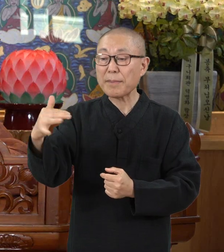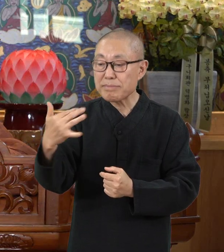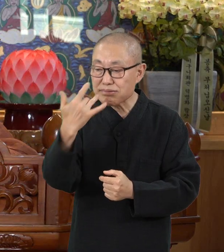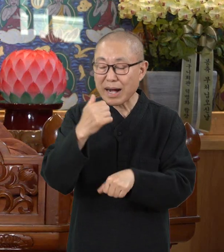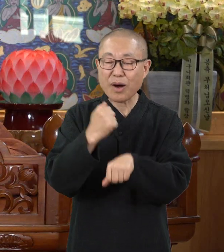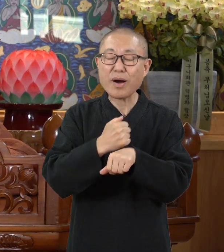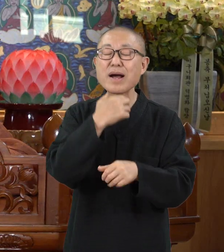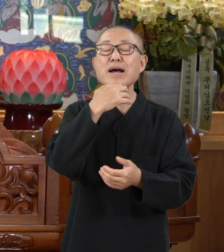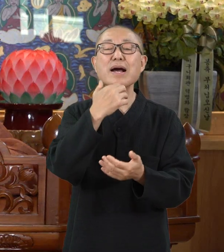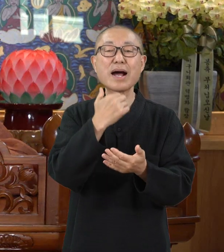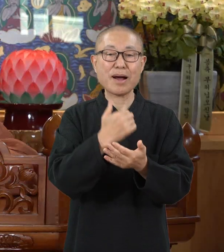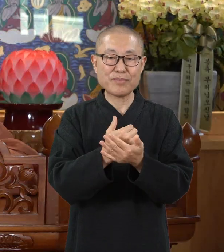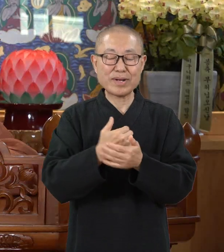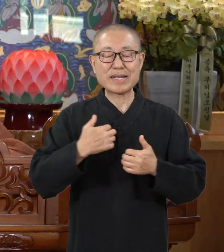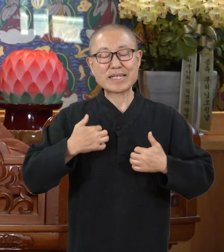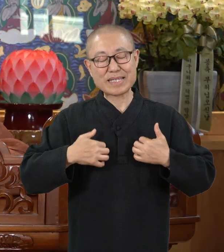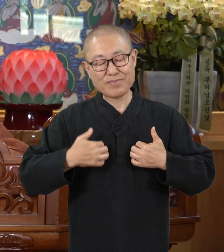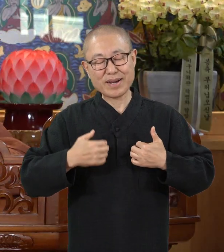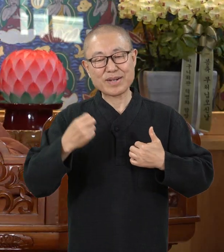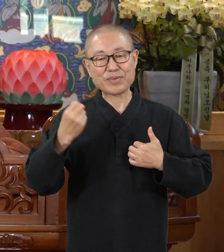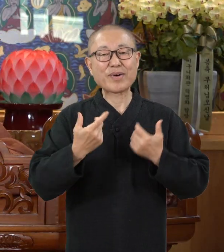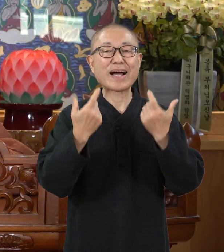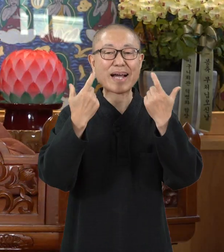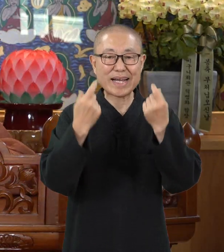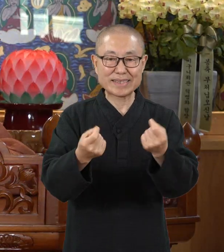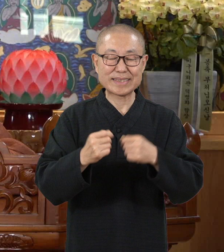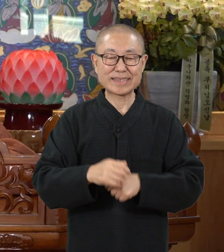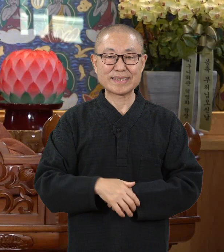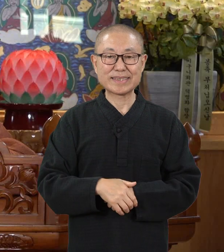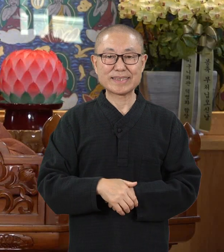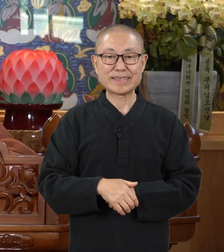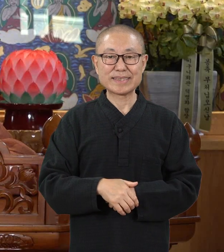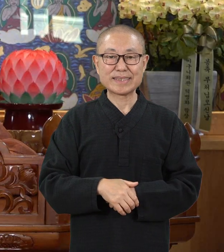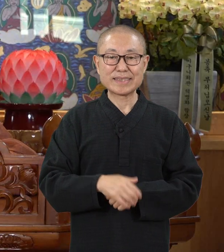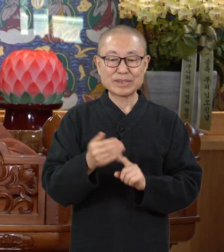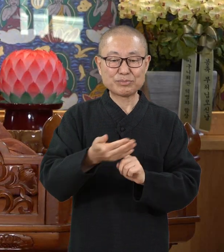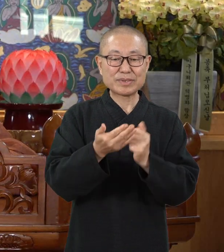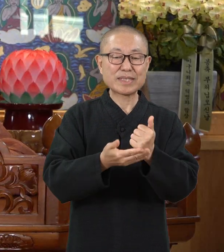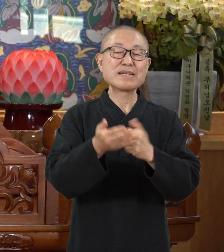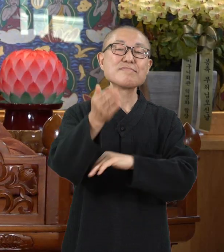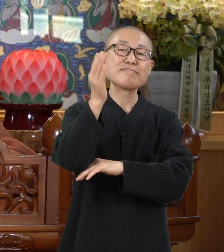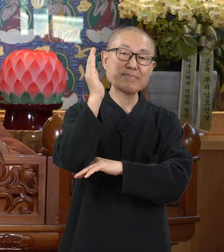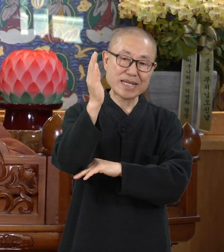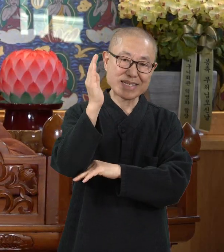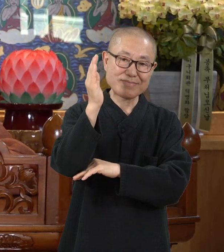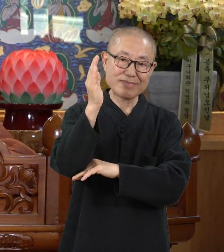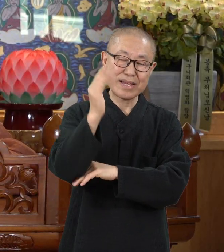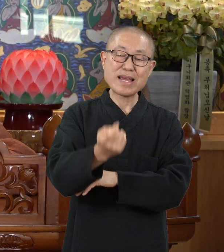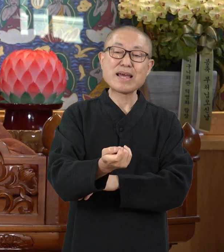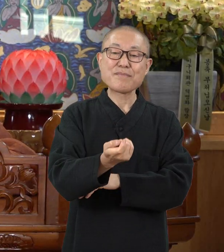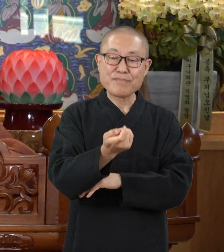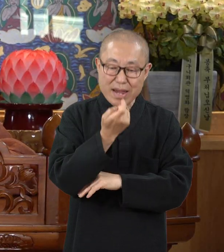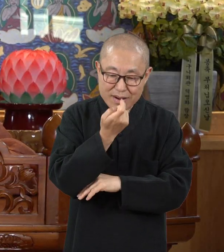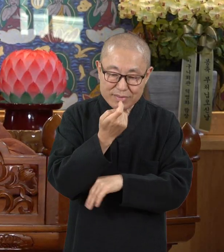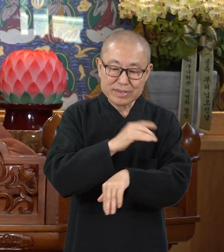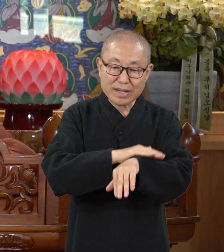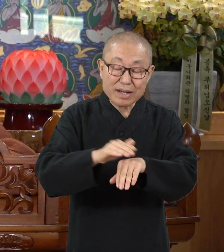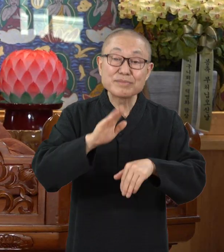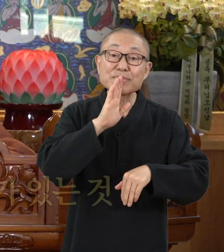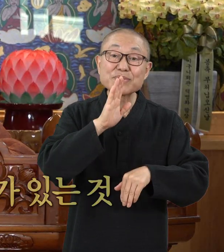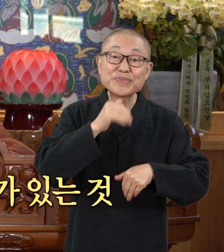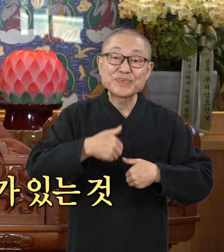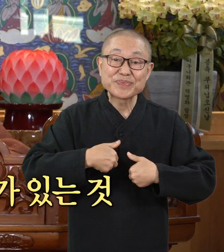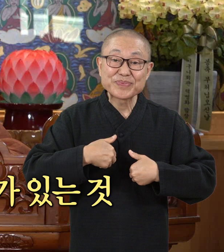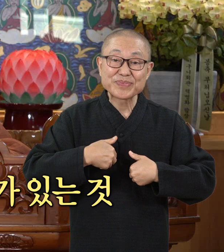그 감동하고 기뻤고, 그것과 마찬가지로 부처님의 말씀을 배우기도 잘 배워야